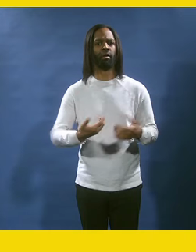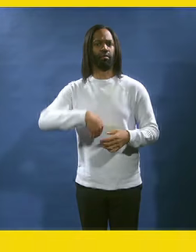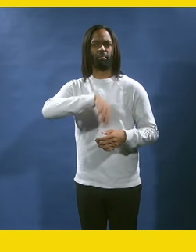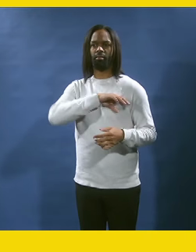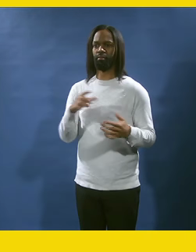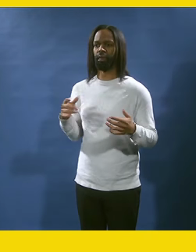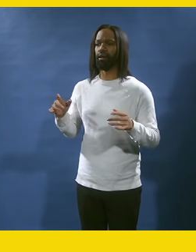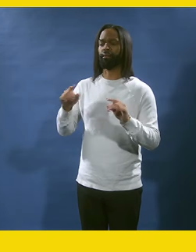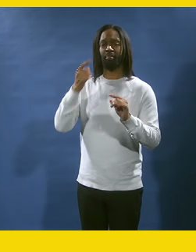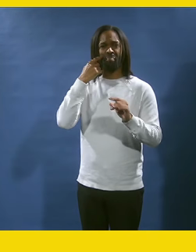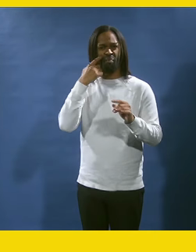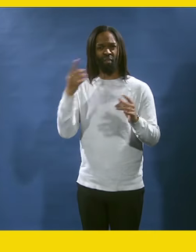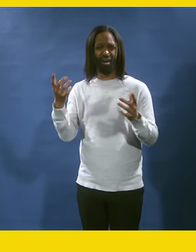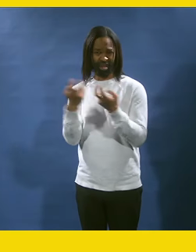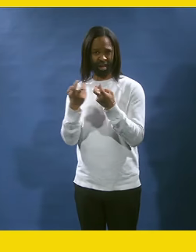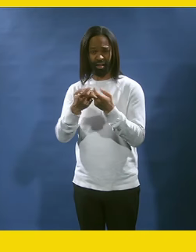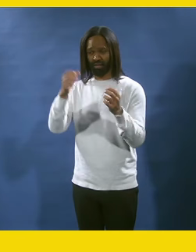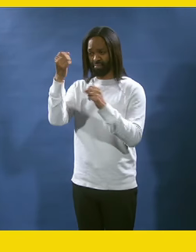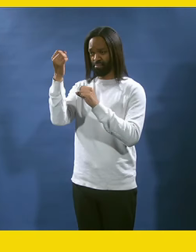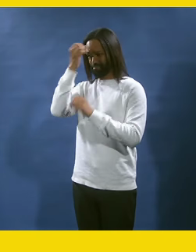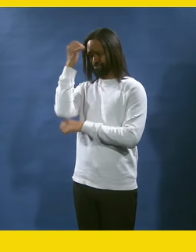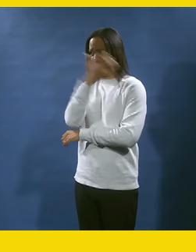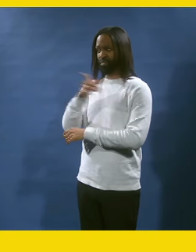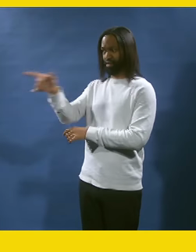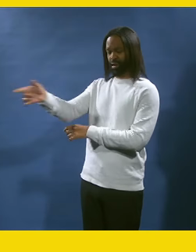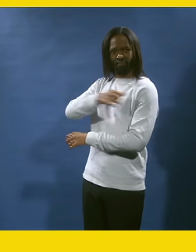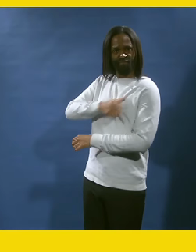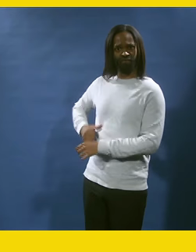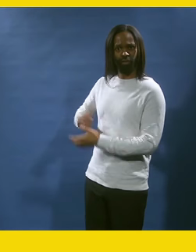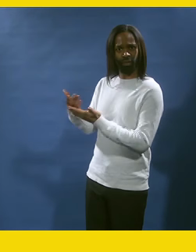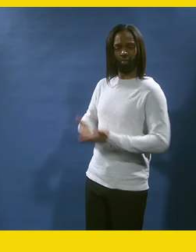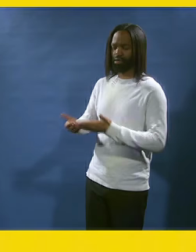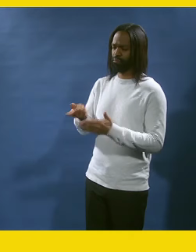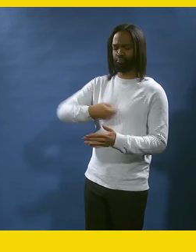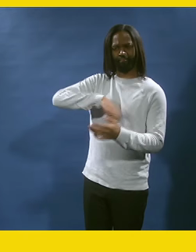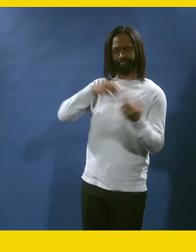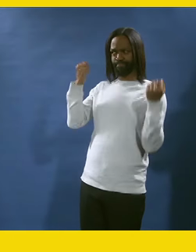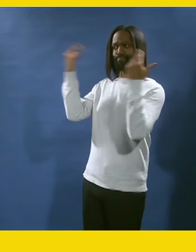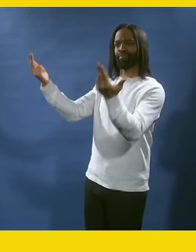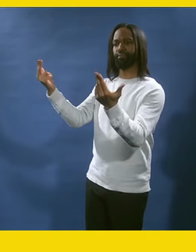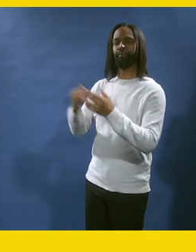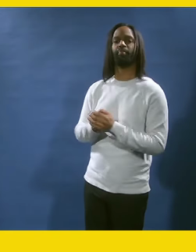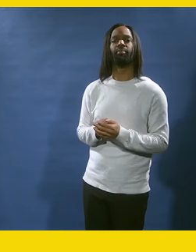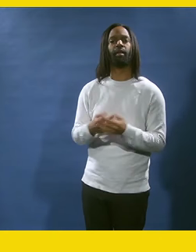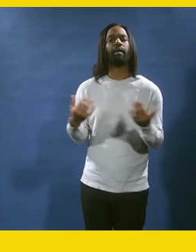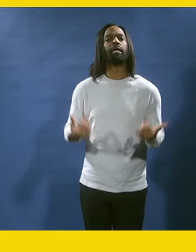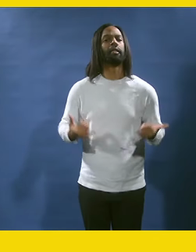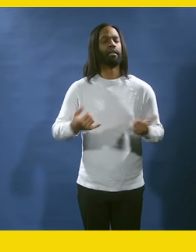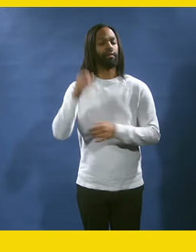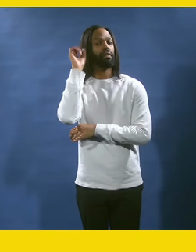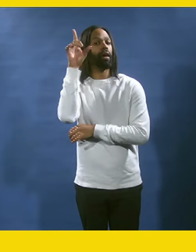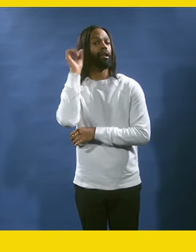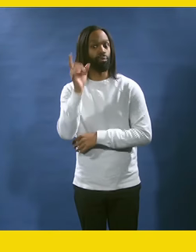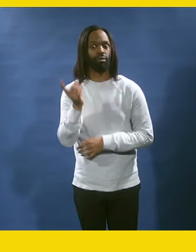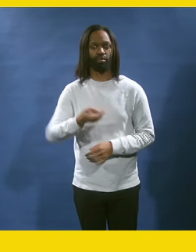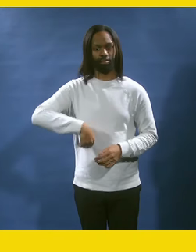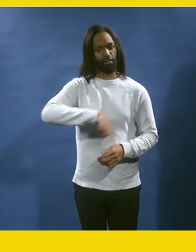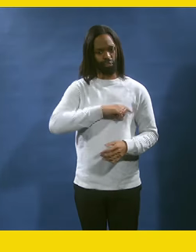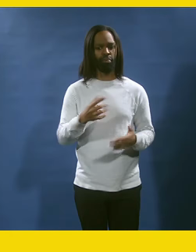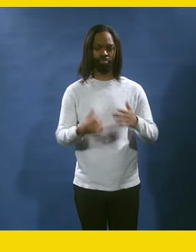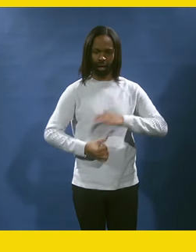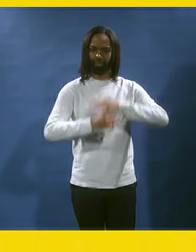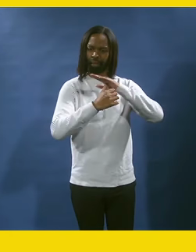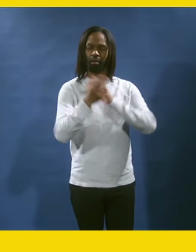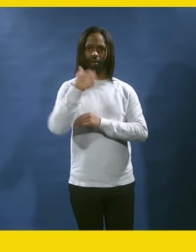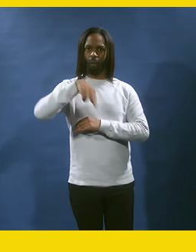de l'Atlantique. À Strasbourg, nous faisons résonner dans le monde la voix de notre capitale européenne pour